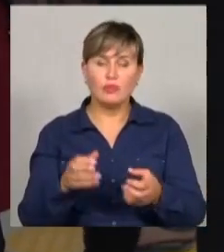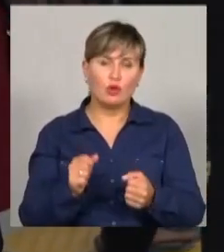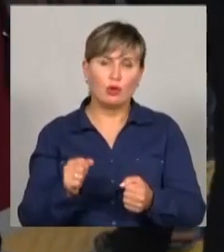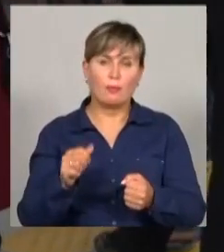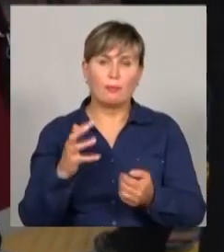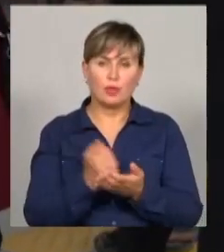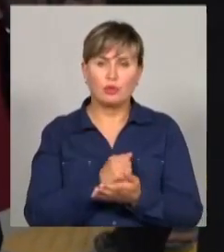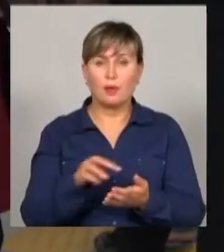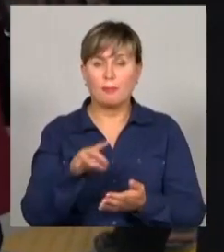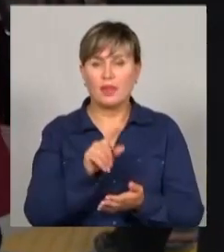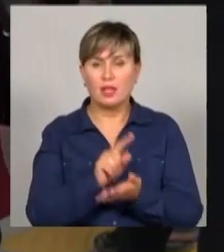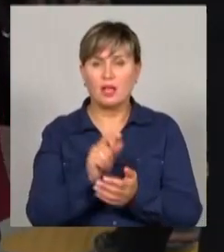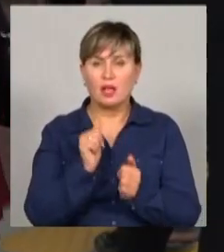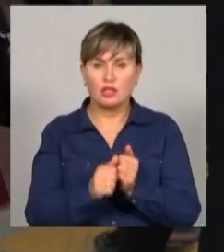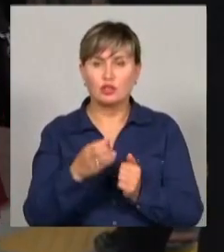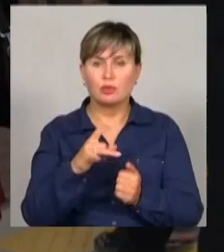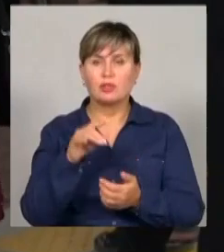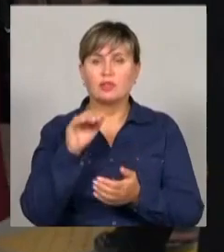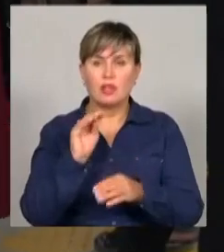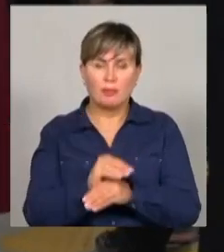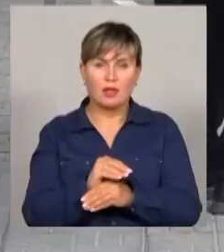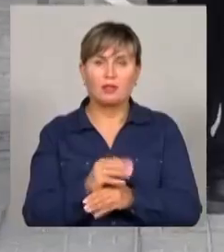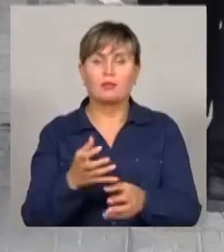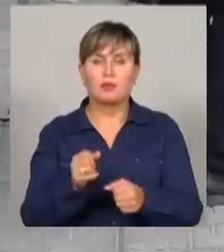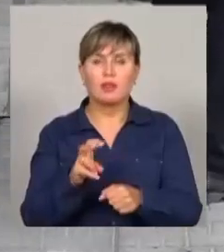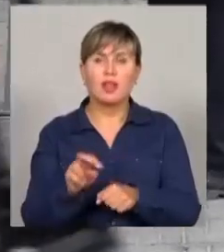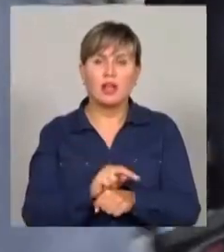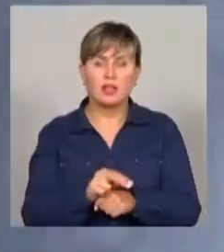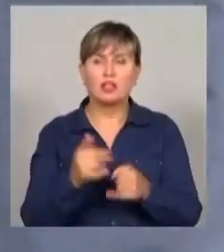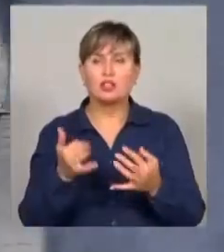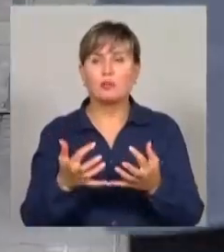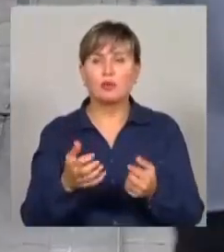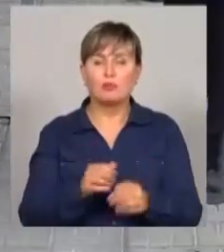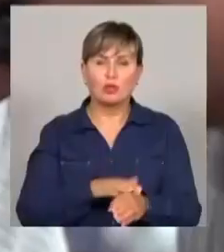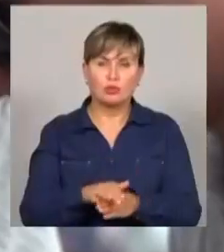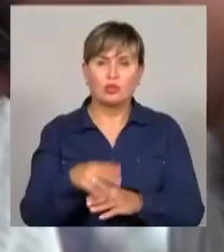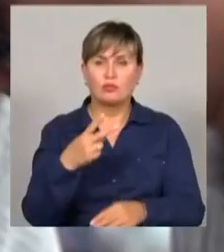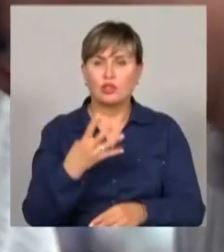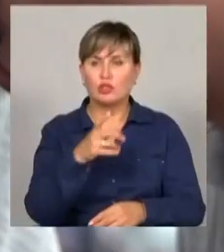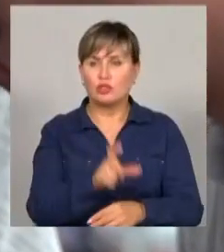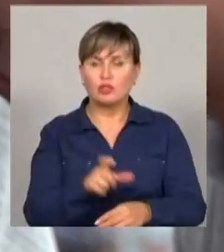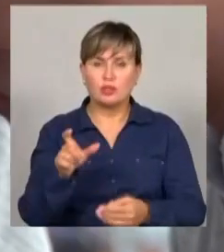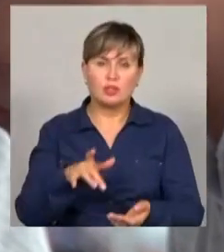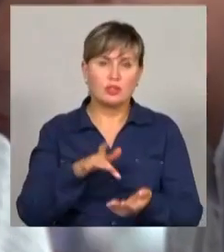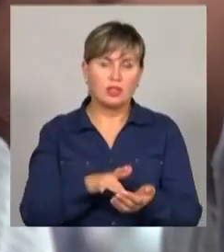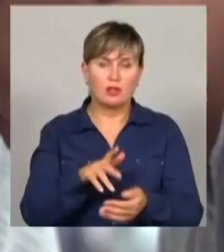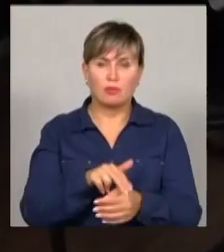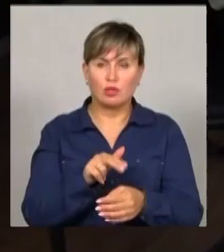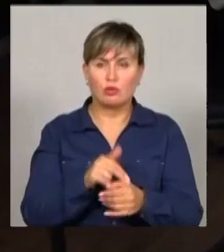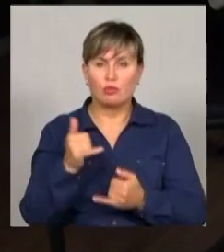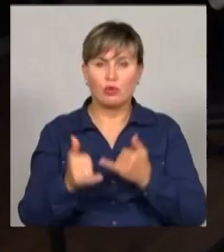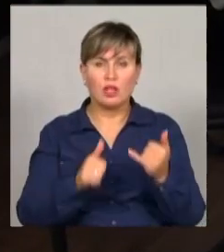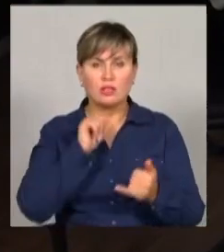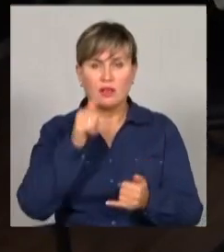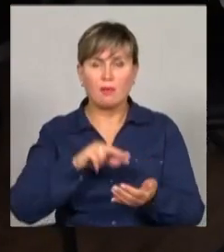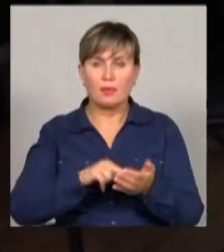каждого мигранты еще раз дополнительно принимать на корректировку. Сейчас прием осуществляет 24 сотрудника Центра миграционных услуг. Завтра